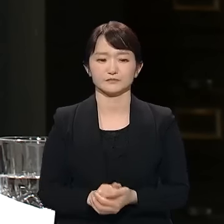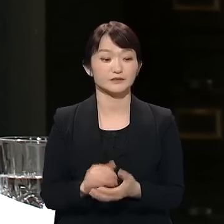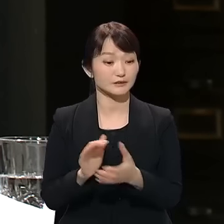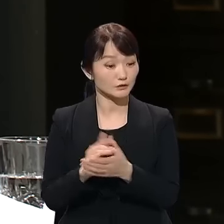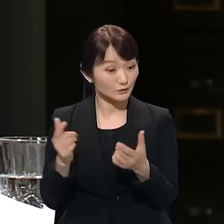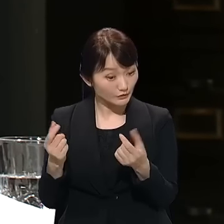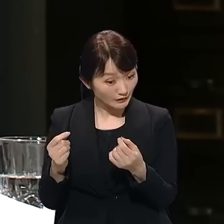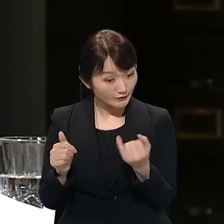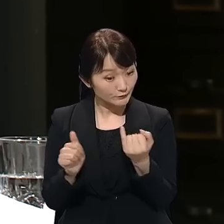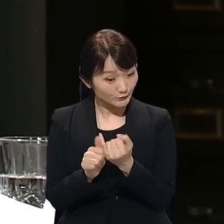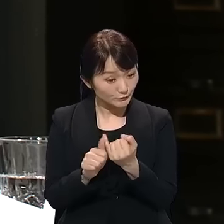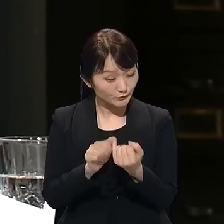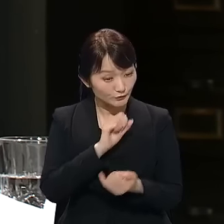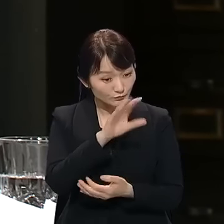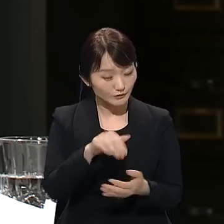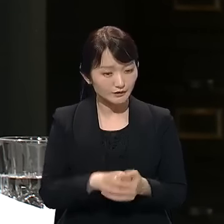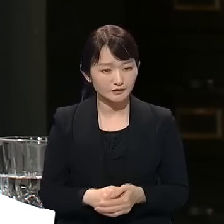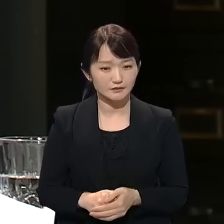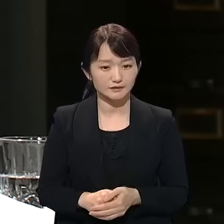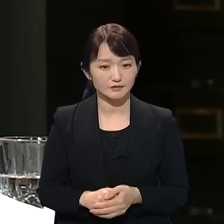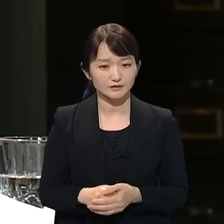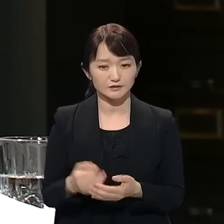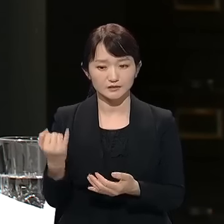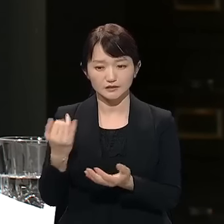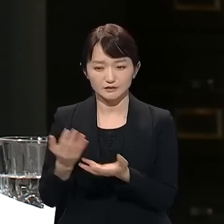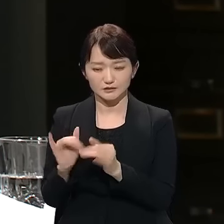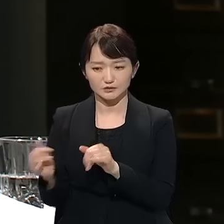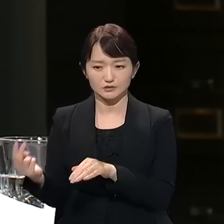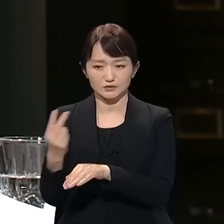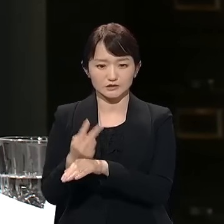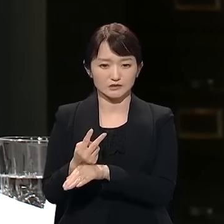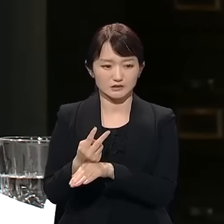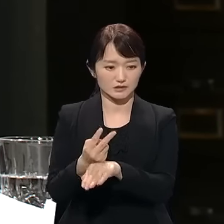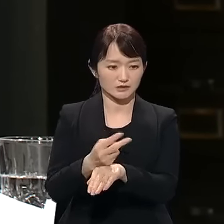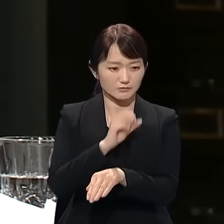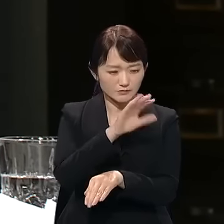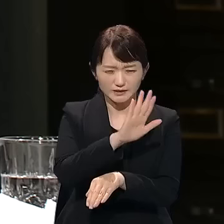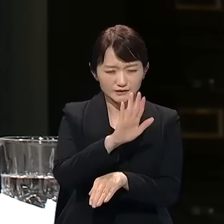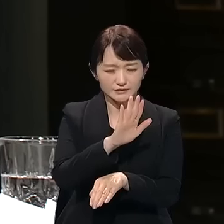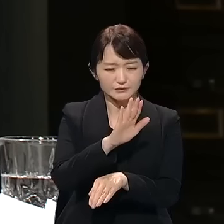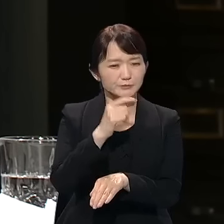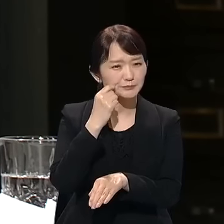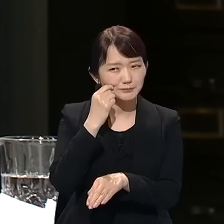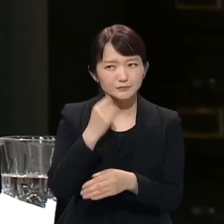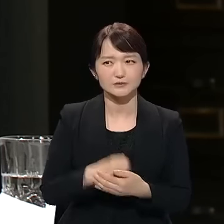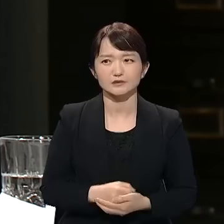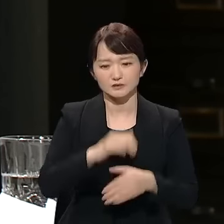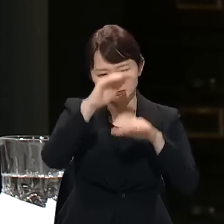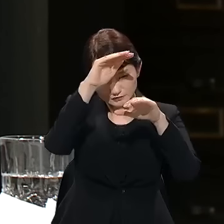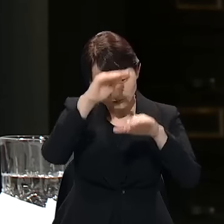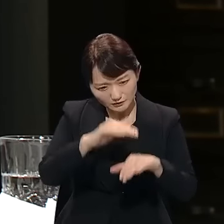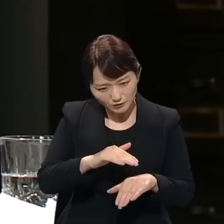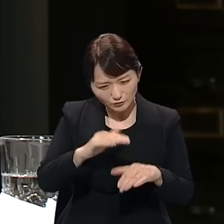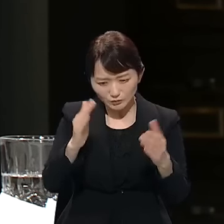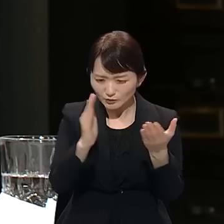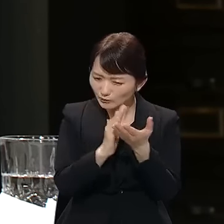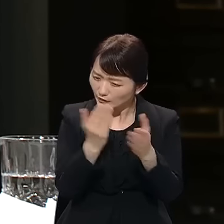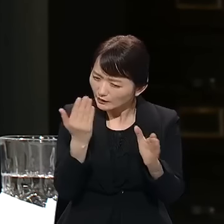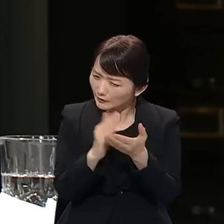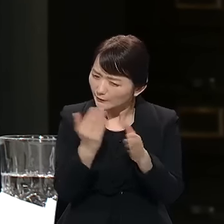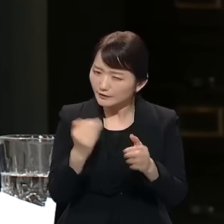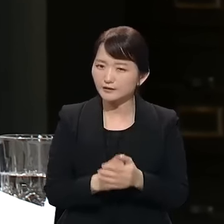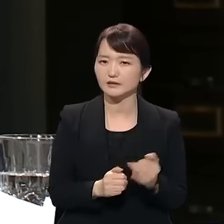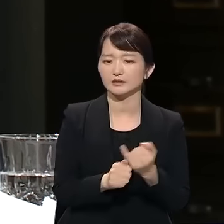탁 그 어 미리 이실 짓고 못한 카플 사실 알게 된이 흐름 맥락이라는게 조금 이게 안 맞단 말이죠 이게네 그죠 아내